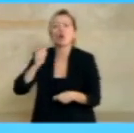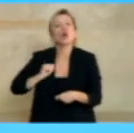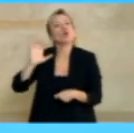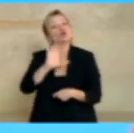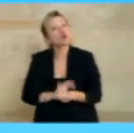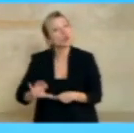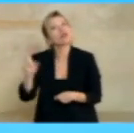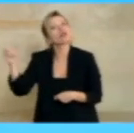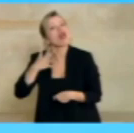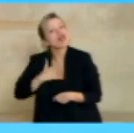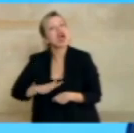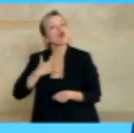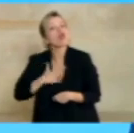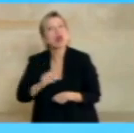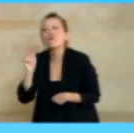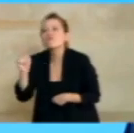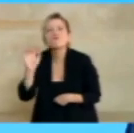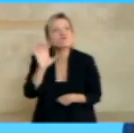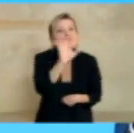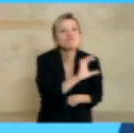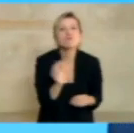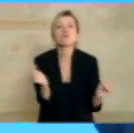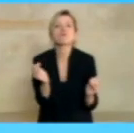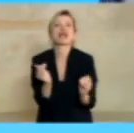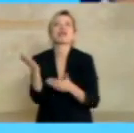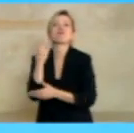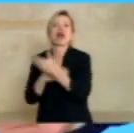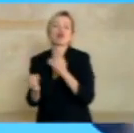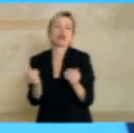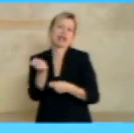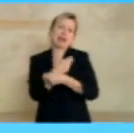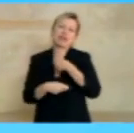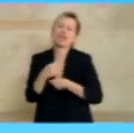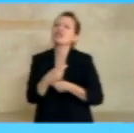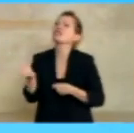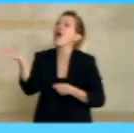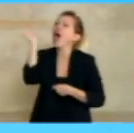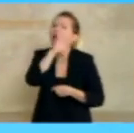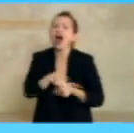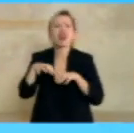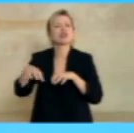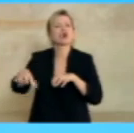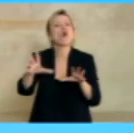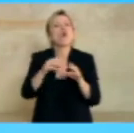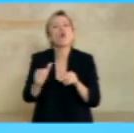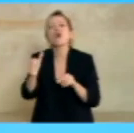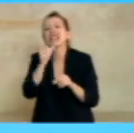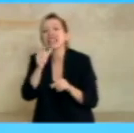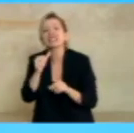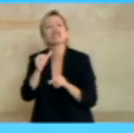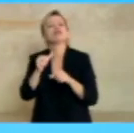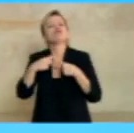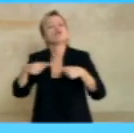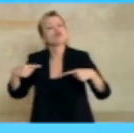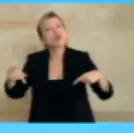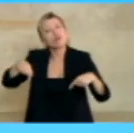και για τον αγροτουρισμό, τον αγροτικό μας τομέα, τα μικρά ενοπία, τα οποία κάνουν τόσο ωραία βήματα και ειδικά εδώ πέρα στην